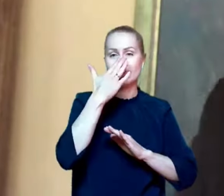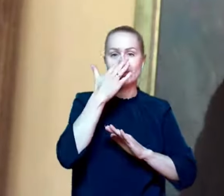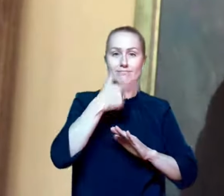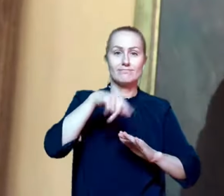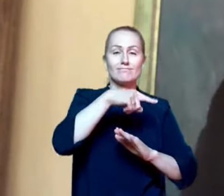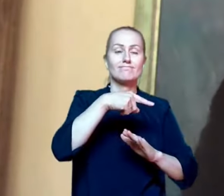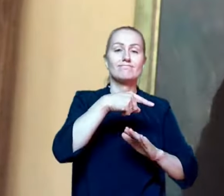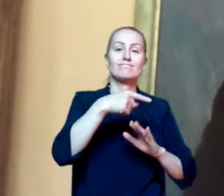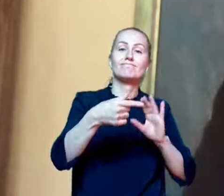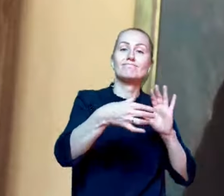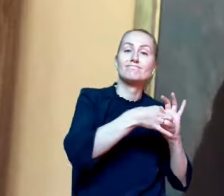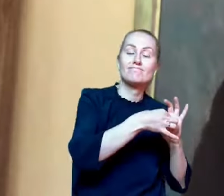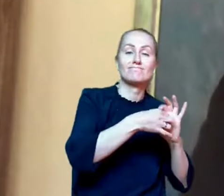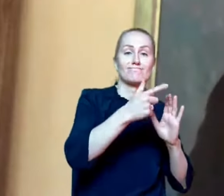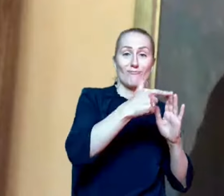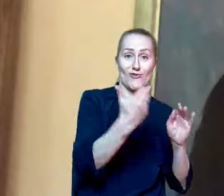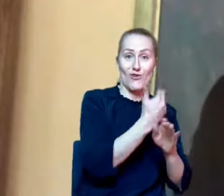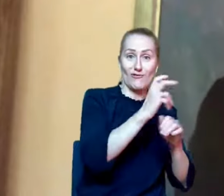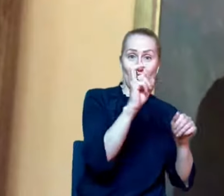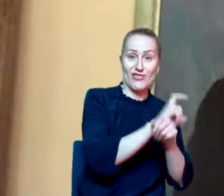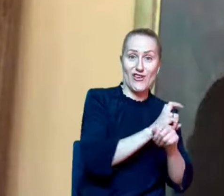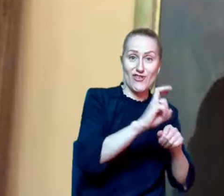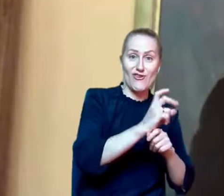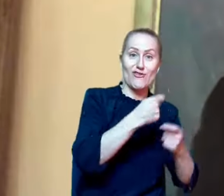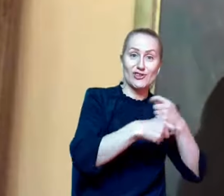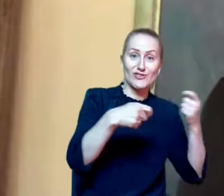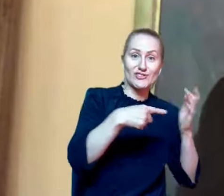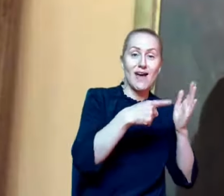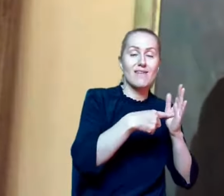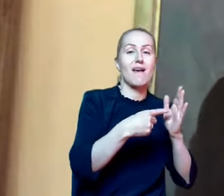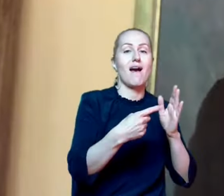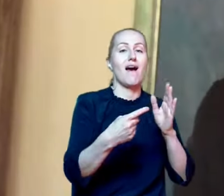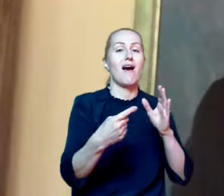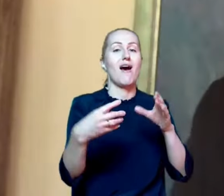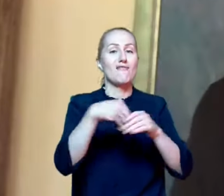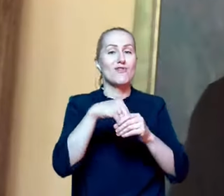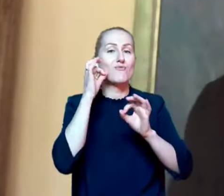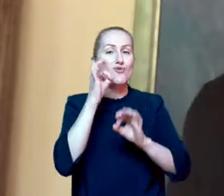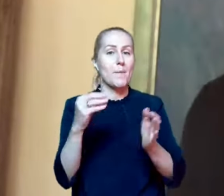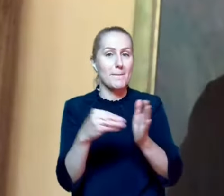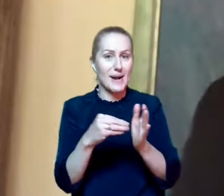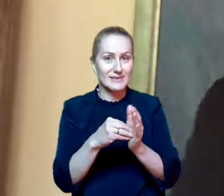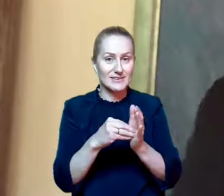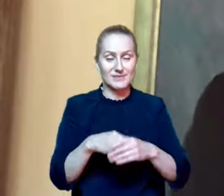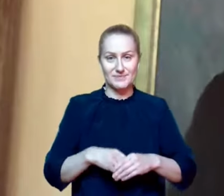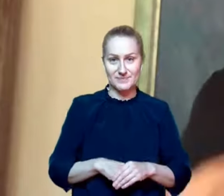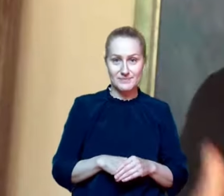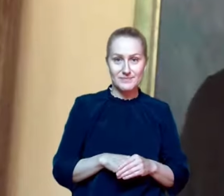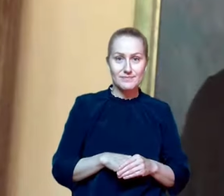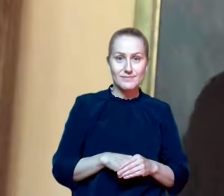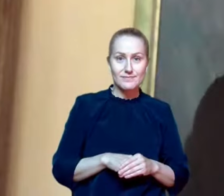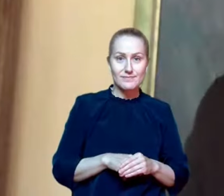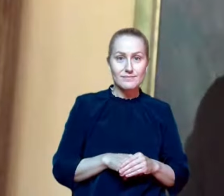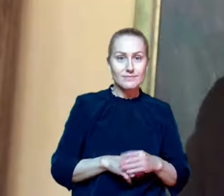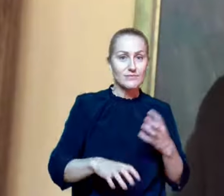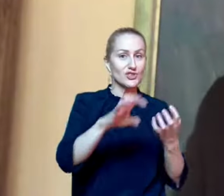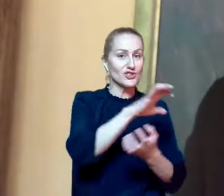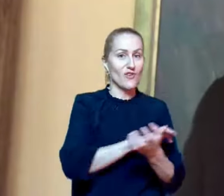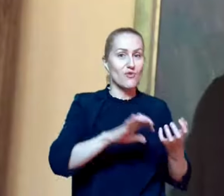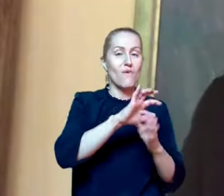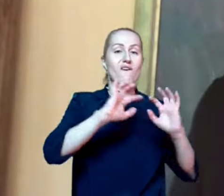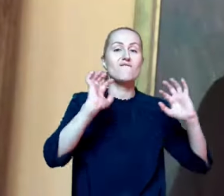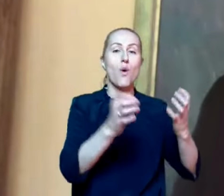powiązania najnowszych rozwiązań i technologii z dobrymi praktykami. Światowe Forum Miejskie